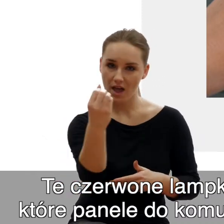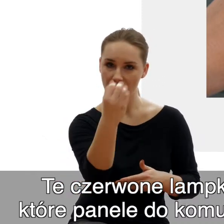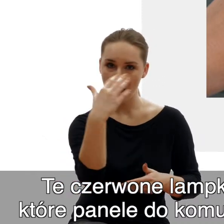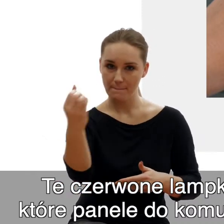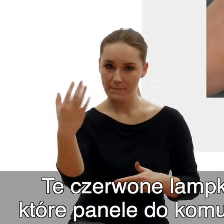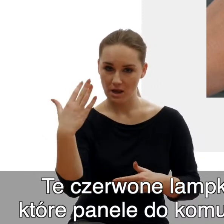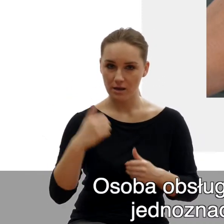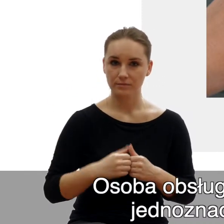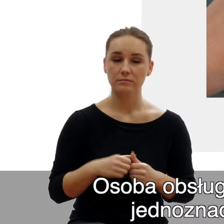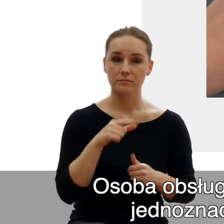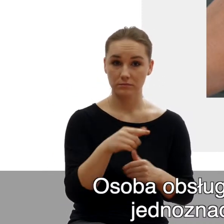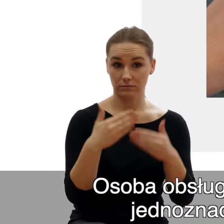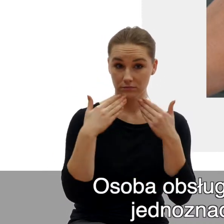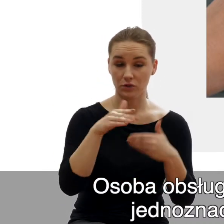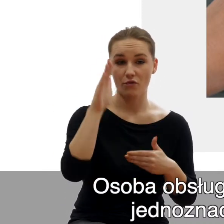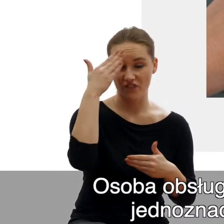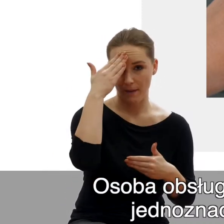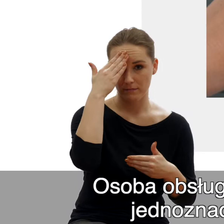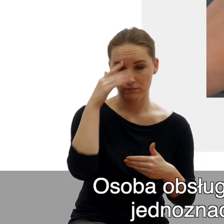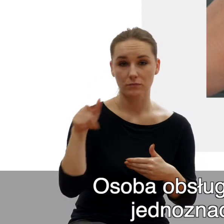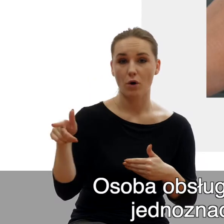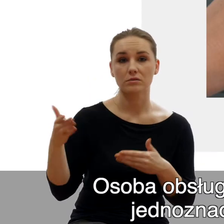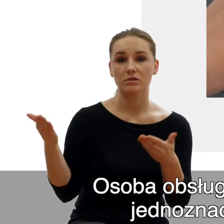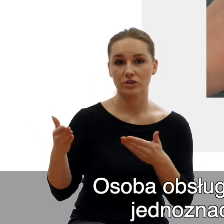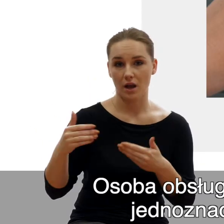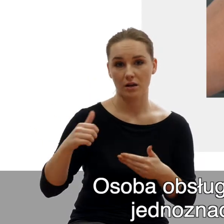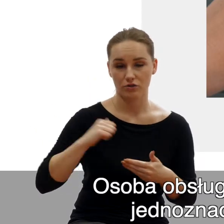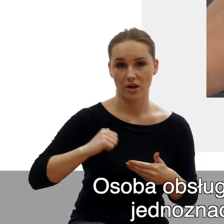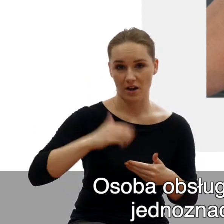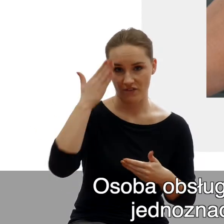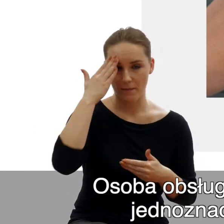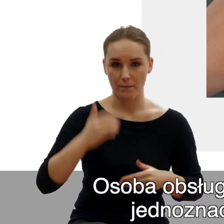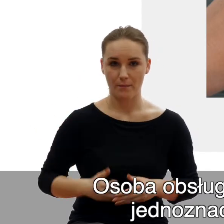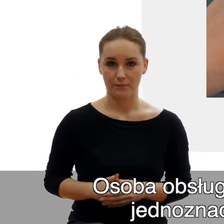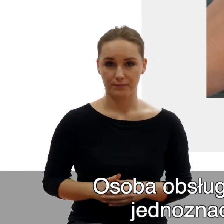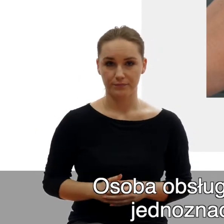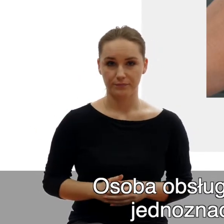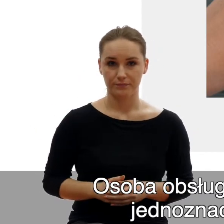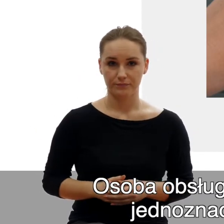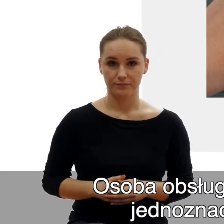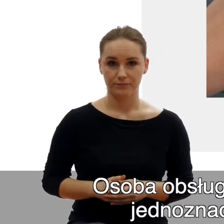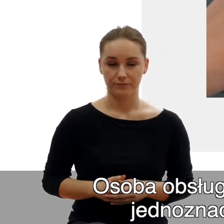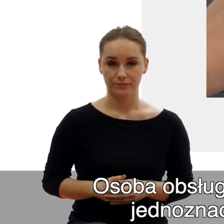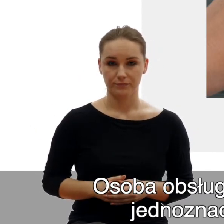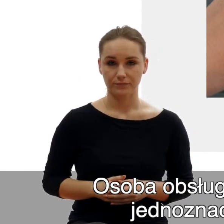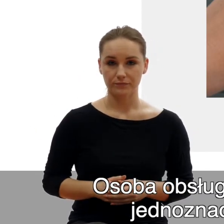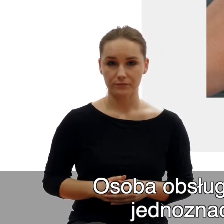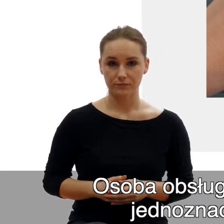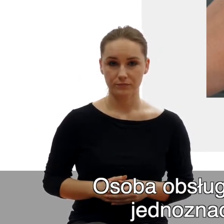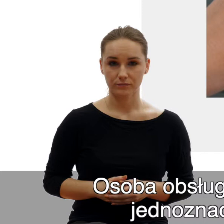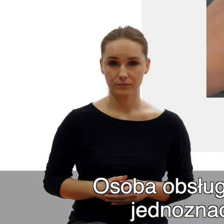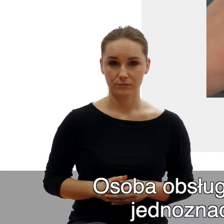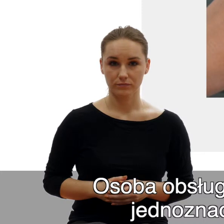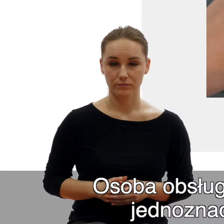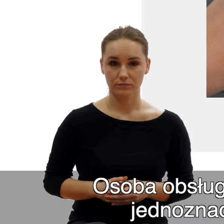miejscach. Osoba obsługująca ten system na centrali będzie mogła jednoznaczną informację